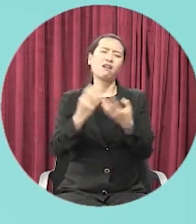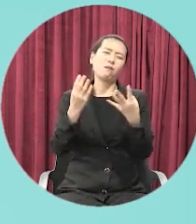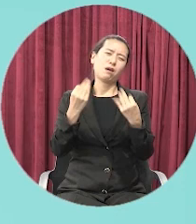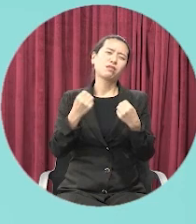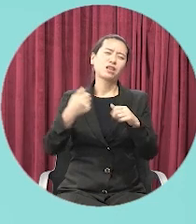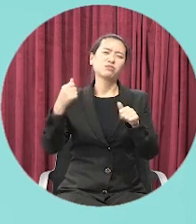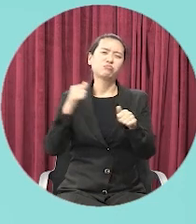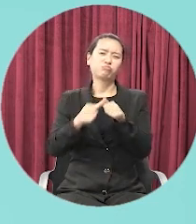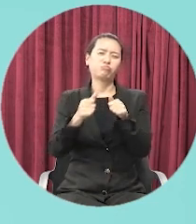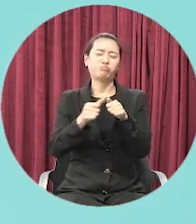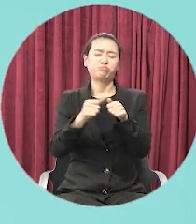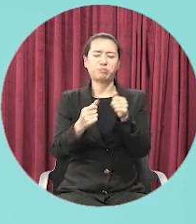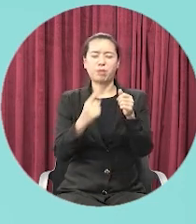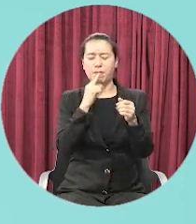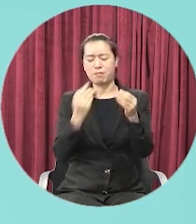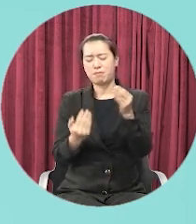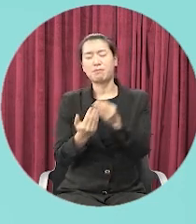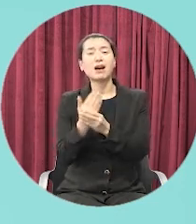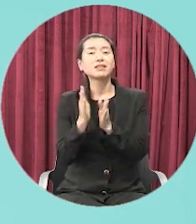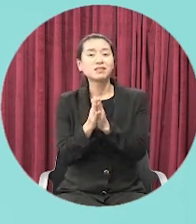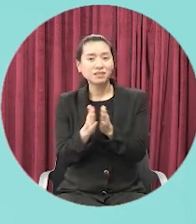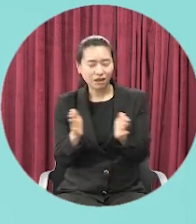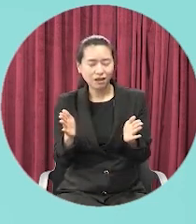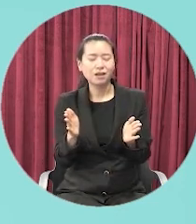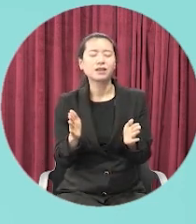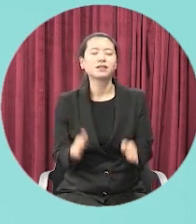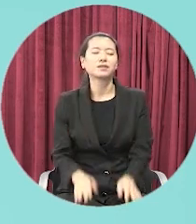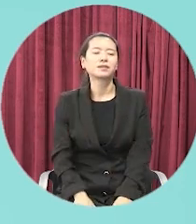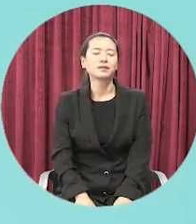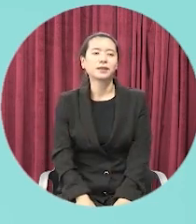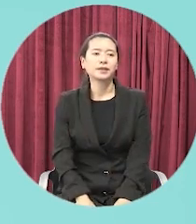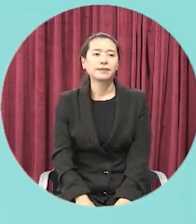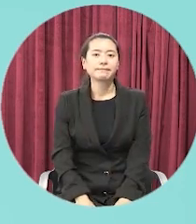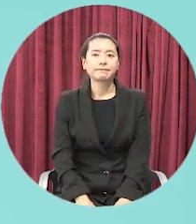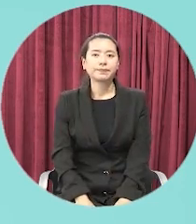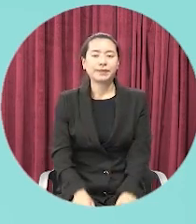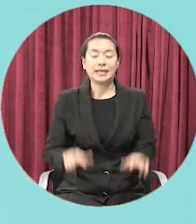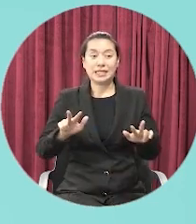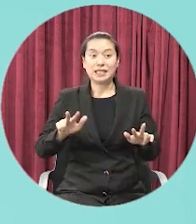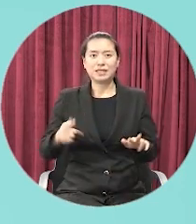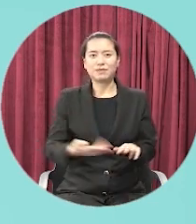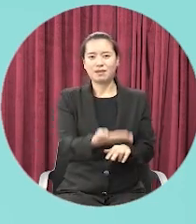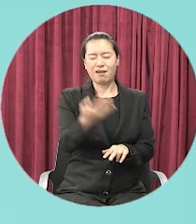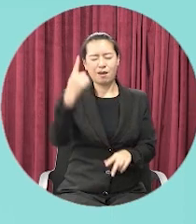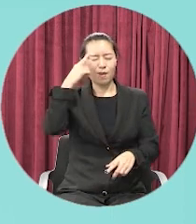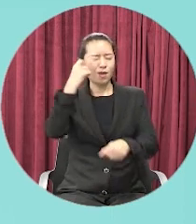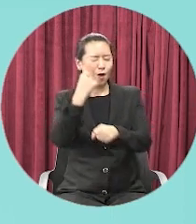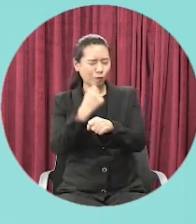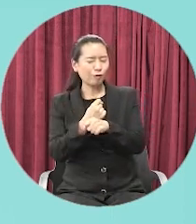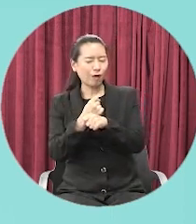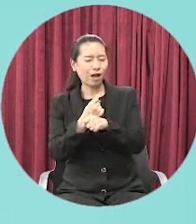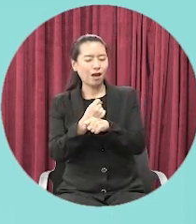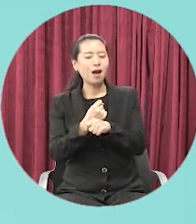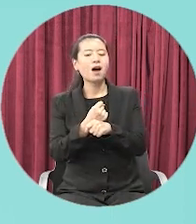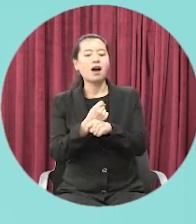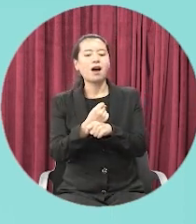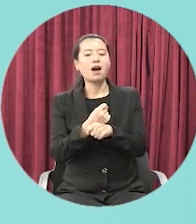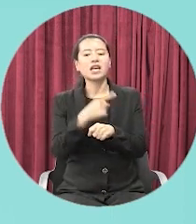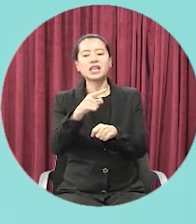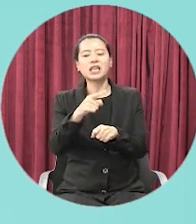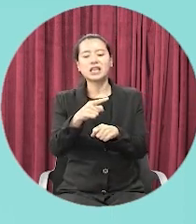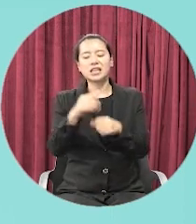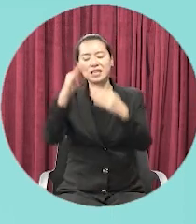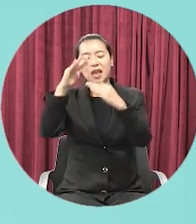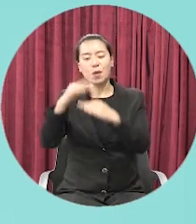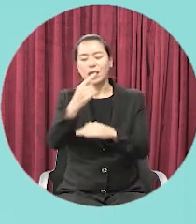있습니다 그래서 그런 것들을 하는데 있어서 지금 여러분 하신 연구가 뒷받침 되는 거기 때문에 그